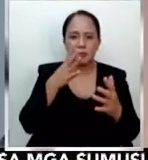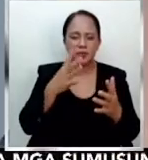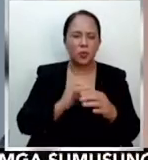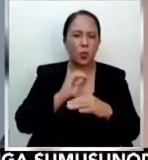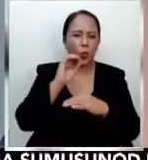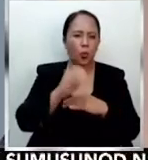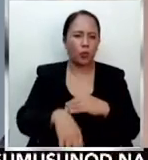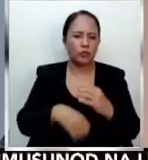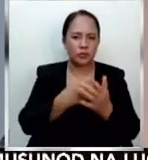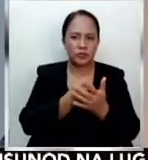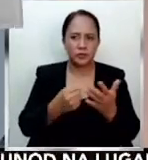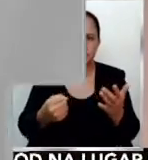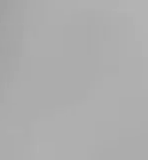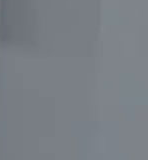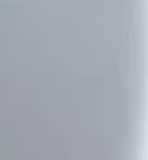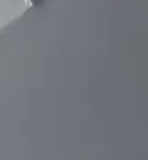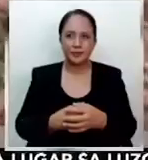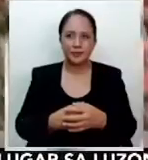ang tinutukan ni Ian Cruz.